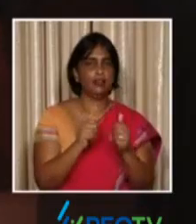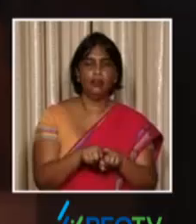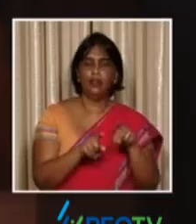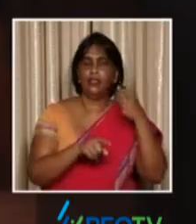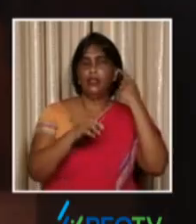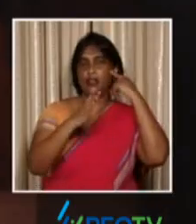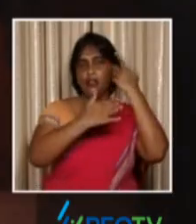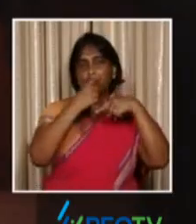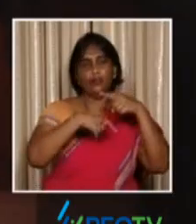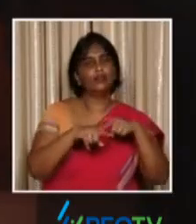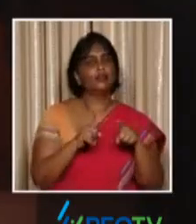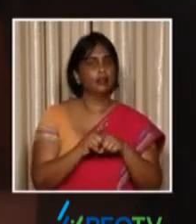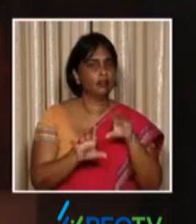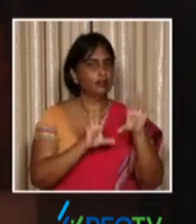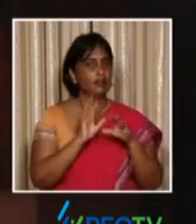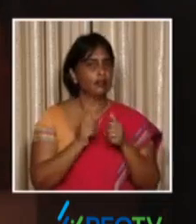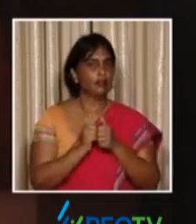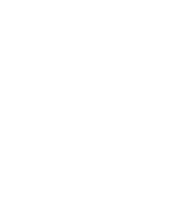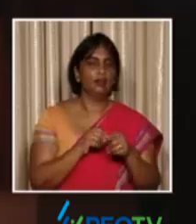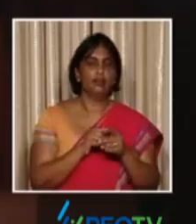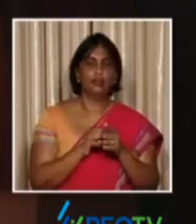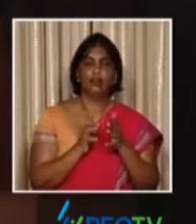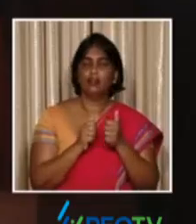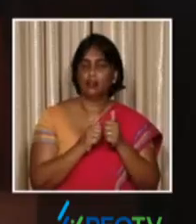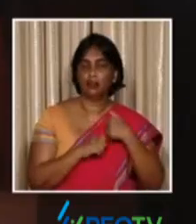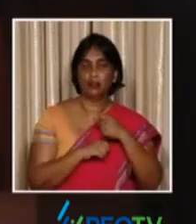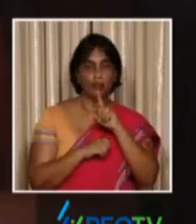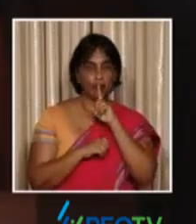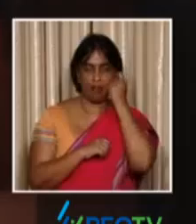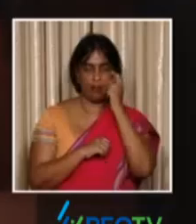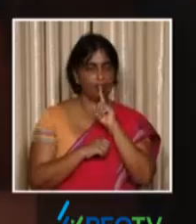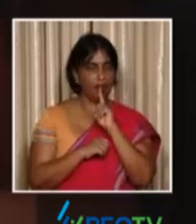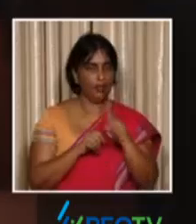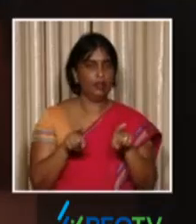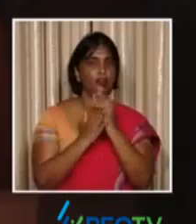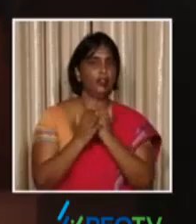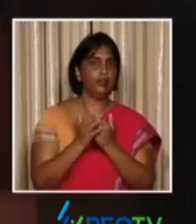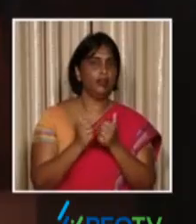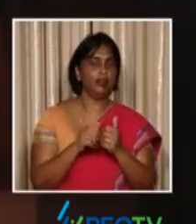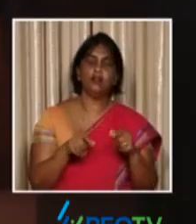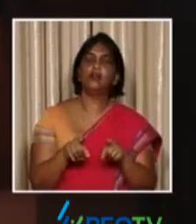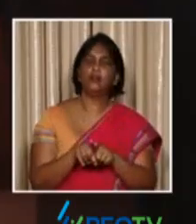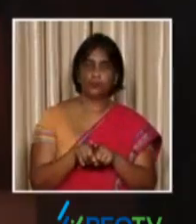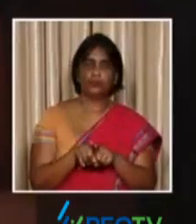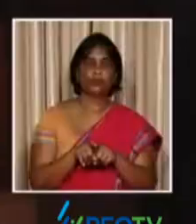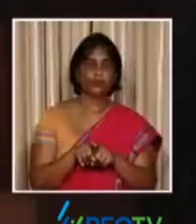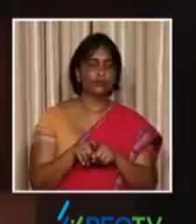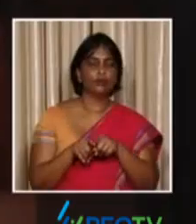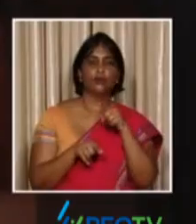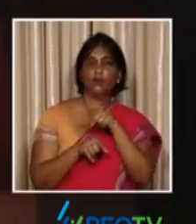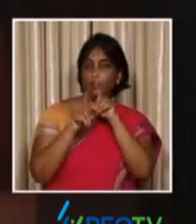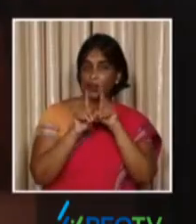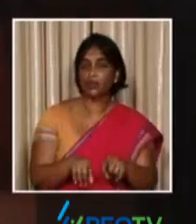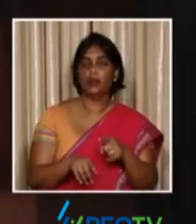සභාව සාර්ථක තේරීම්කාරක සභාවක් කරන්නට නම් මම යෝජනා කීපයක් කරනවා පළමුවෙන්ම අපිට මෙය පිළිගන්නට නම්